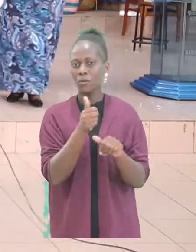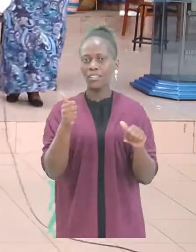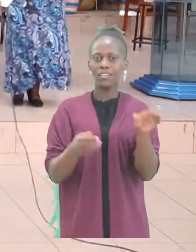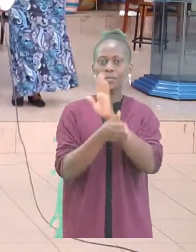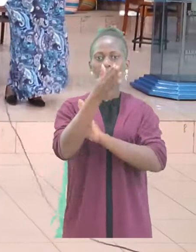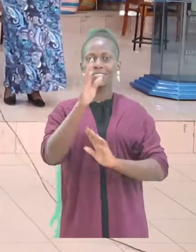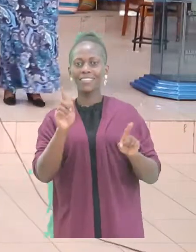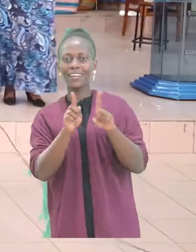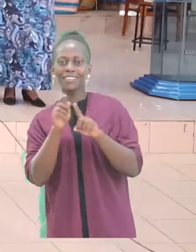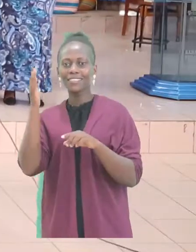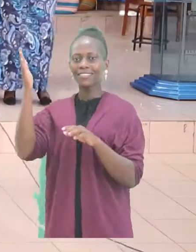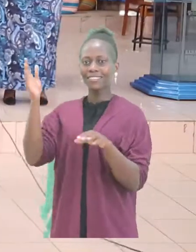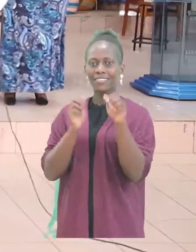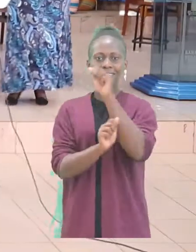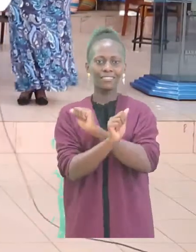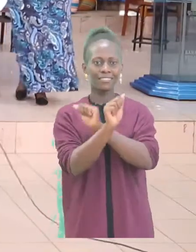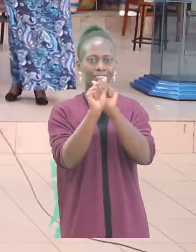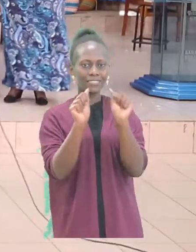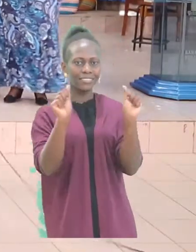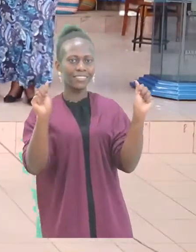Hakuna Mungu kama wewe Bwana,